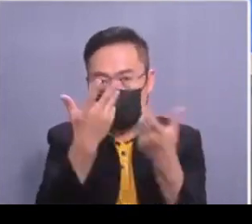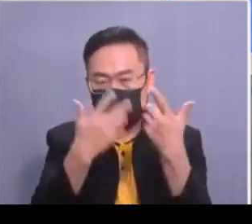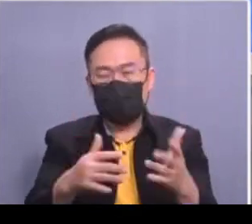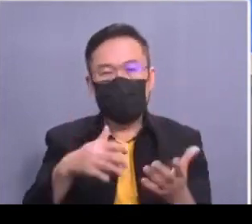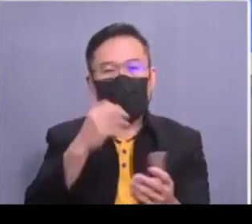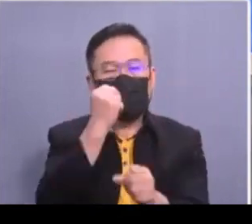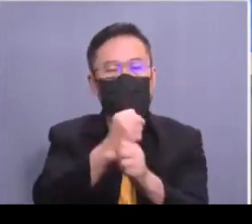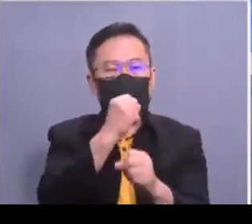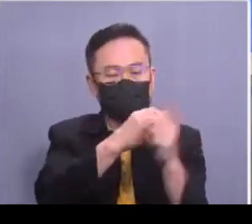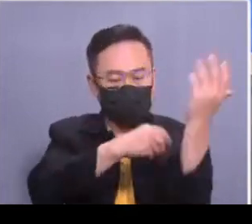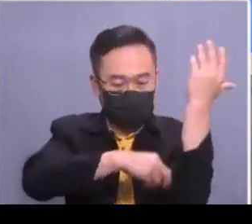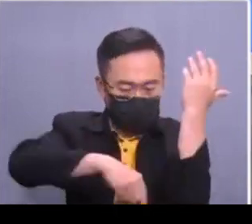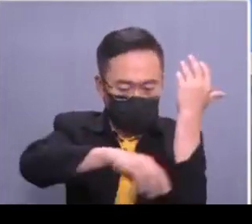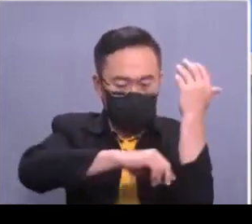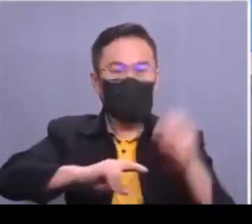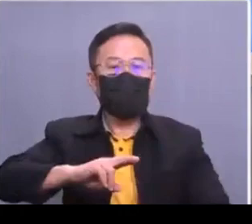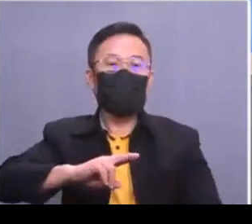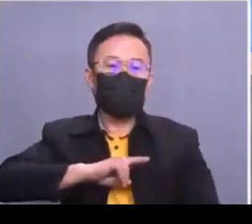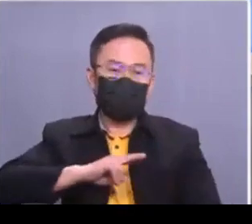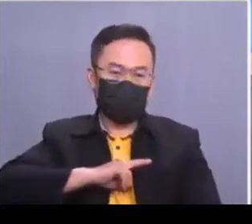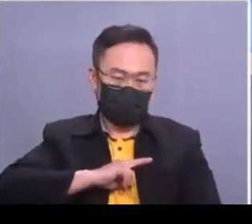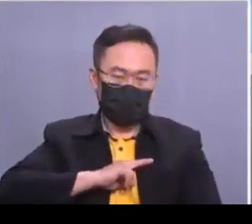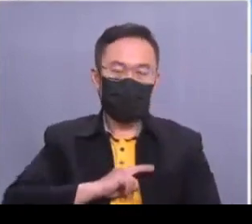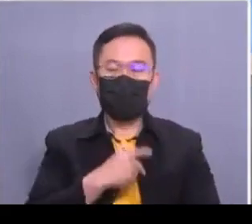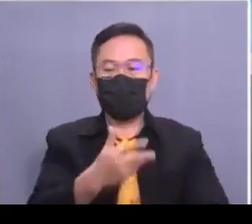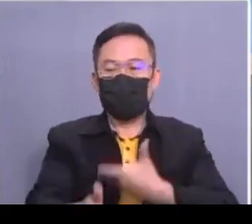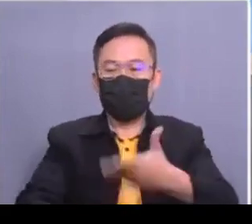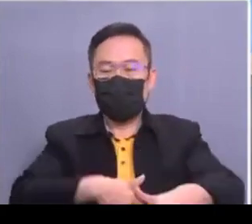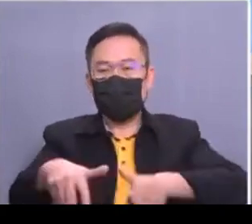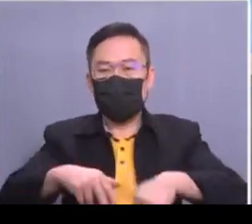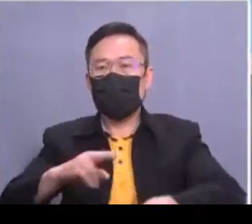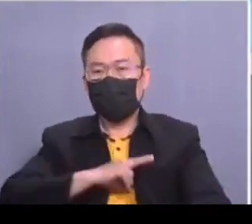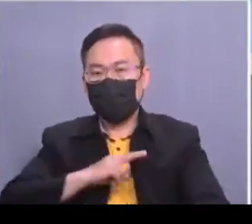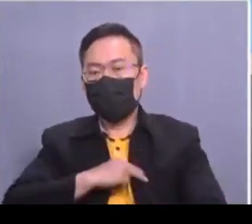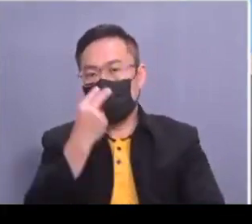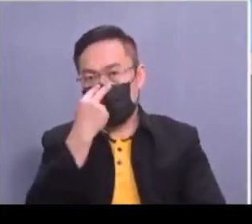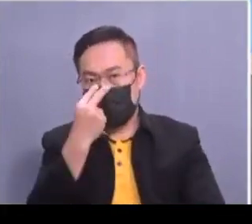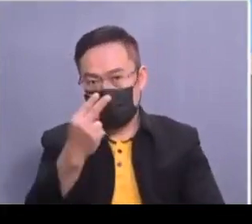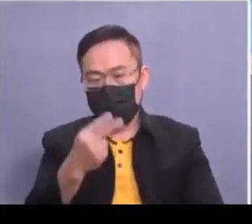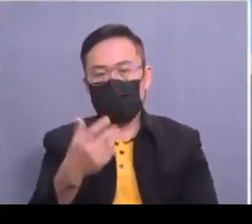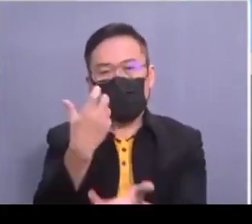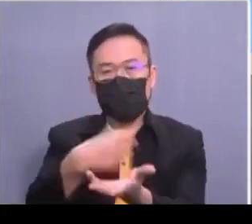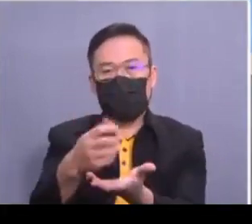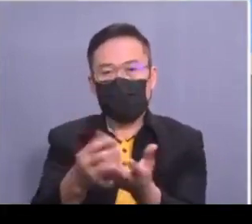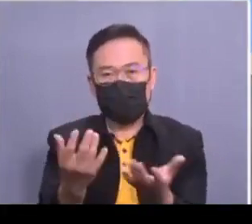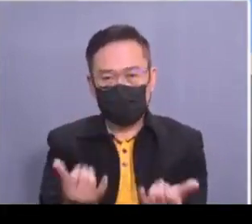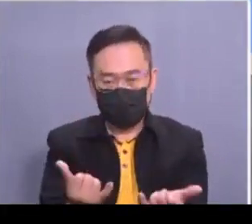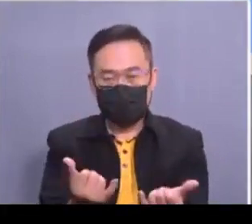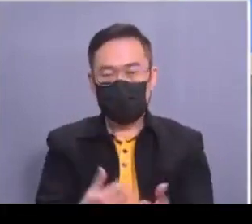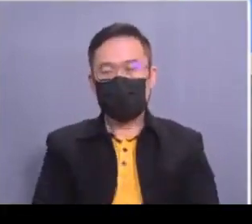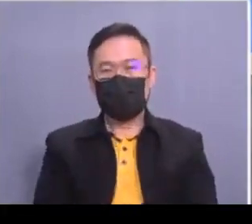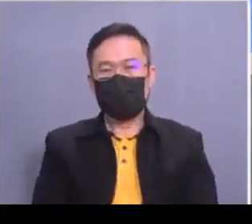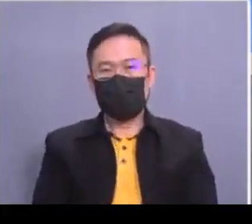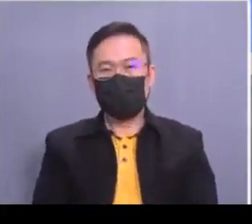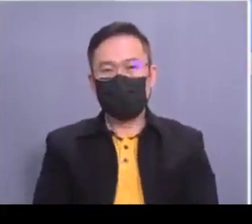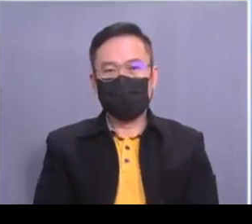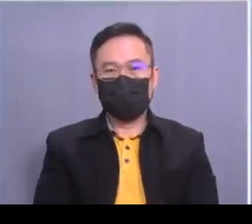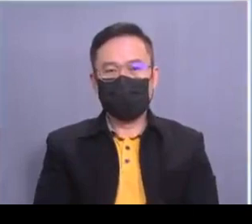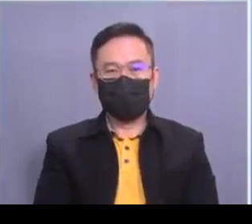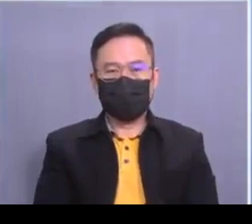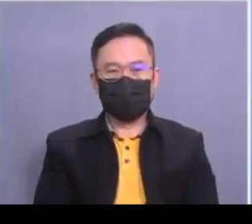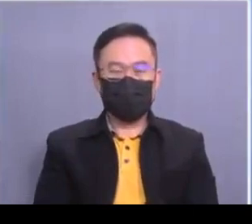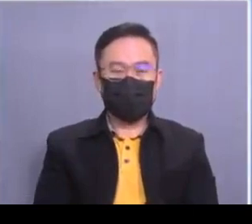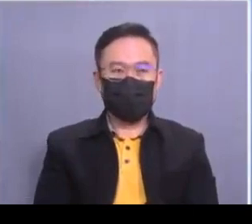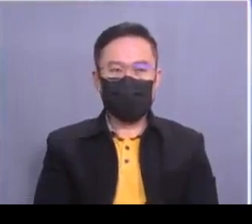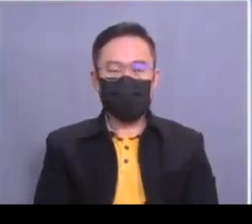การผสมปุ๋ยเพื่อออกจำหน่ายให้กับเกษตรกรแล้วโครงการนี้เป็นอย่างไรไปพบกับคุณสิริพรกิจประกอบก็จะพาไปดูกันค่ะ